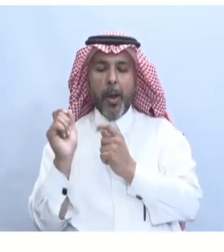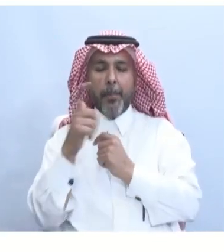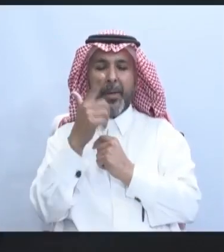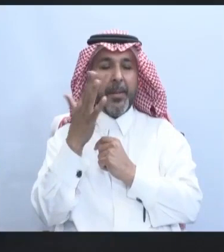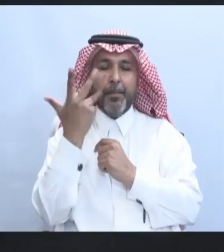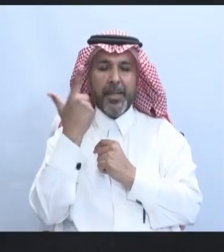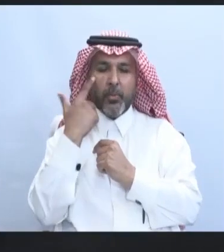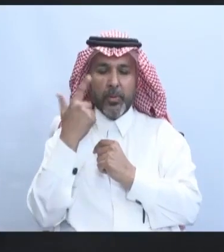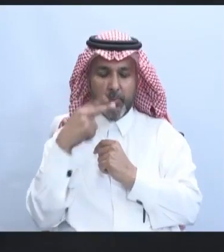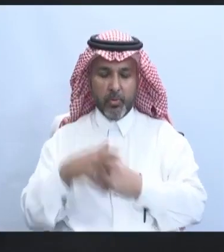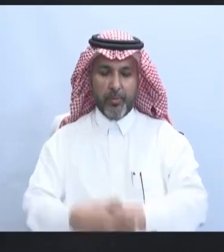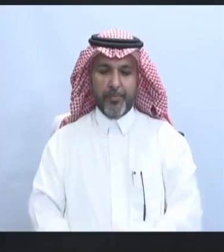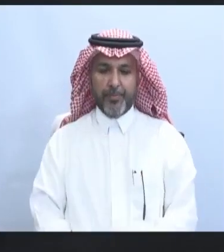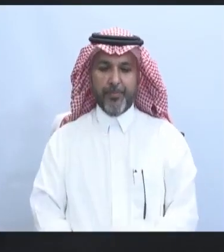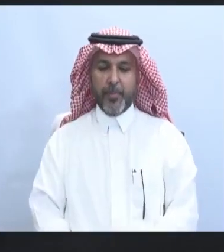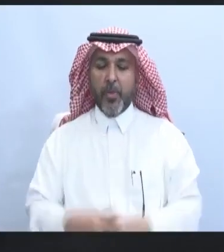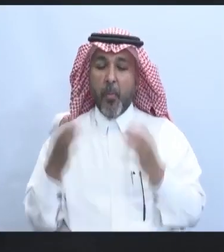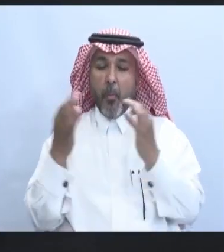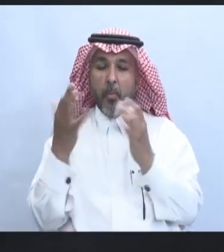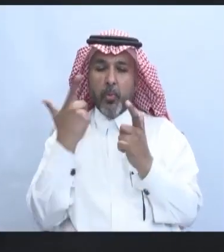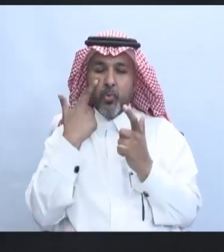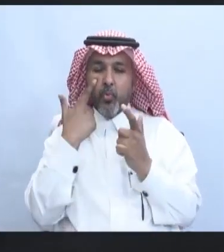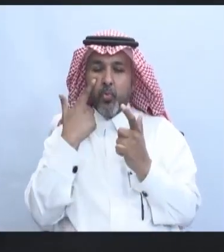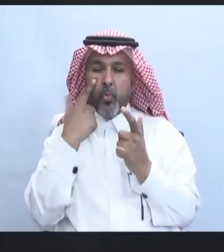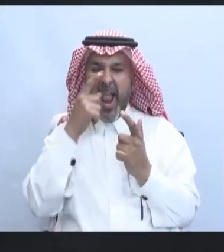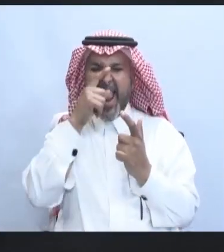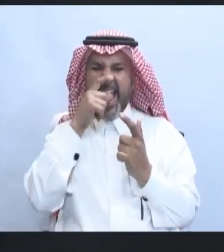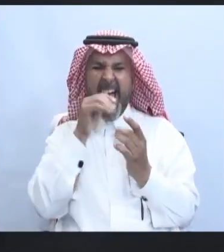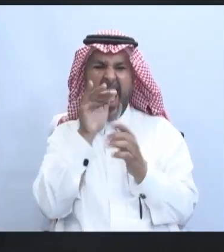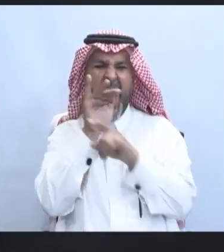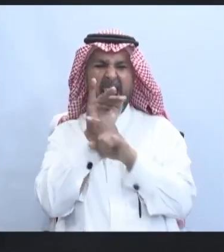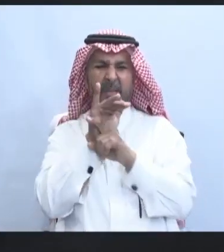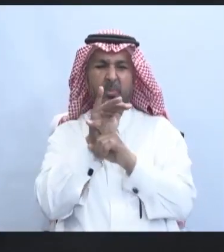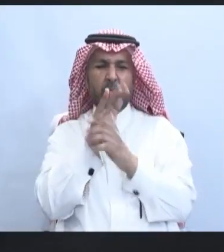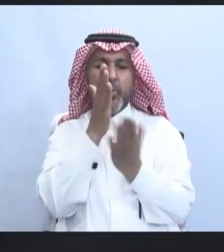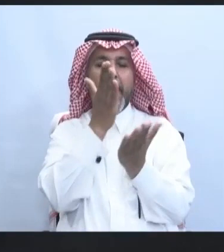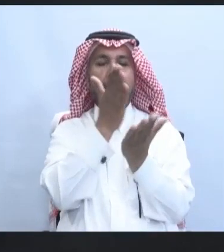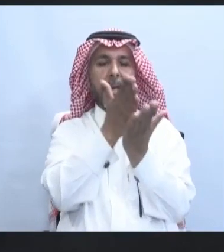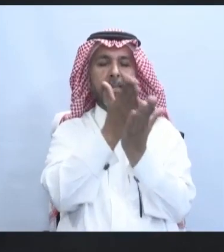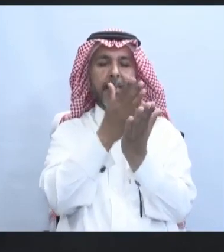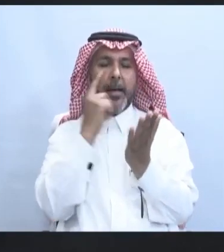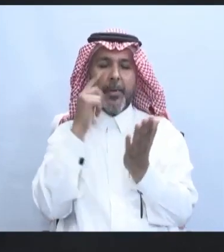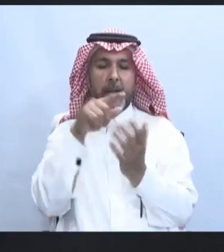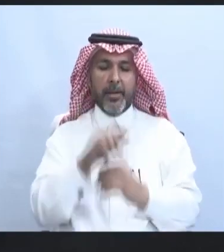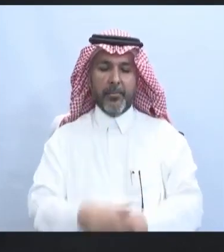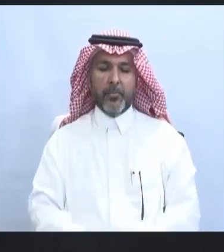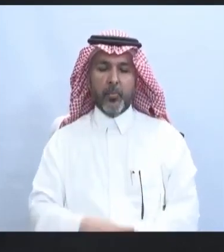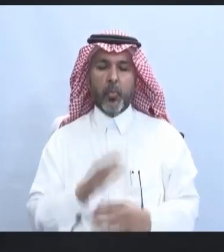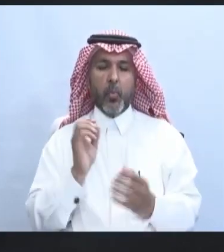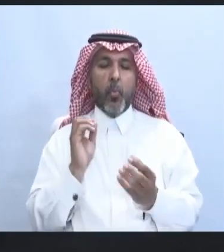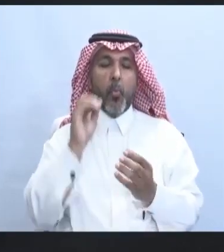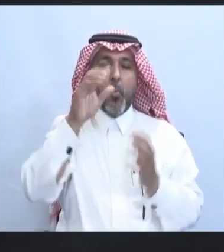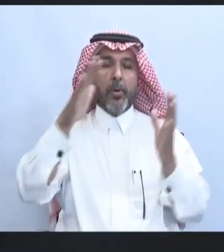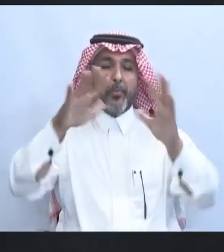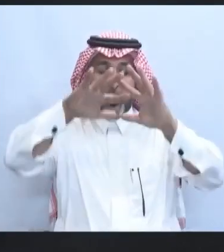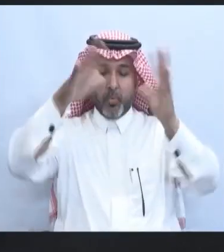الدوله الامويه العباسيه كما نعلم بنشر الاسلام حتى وصل الى اواسط اسيا وصل الى شمال